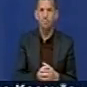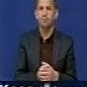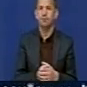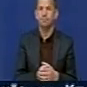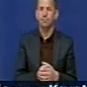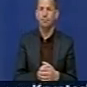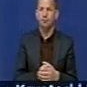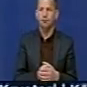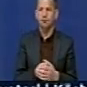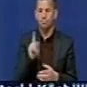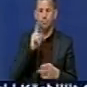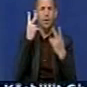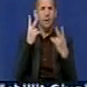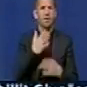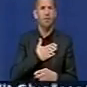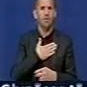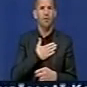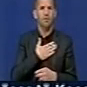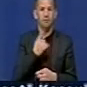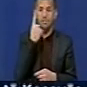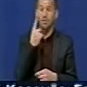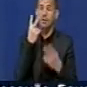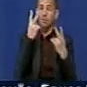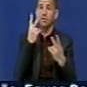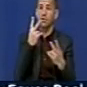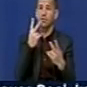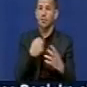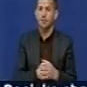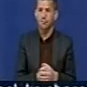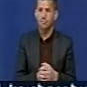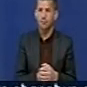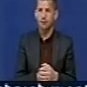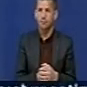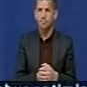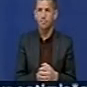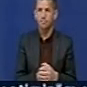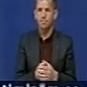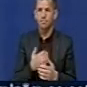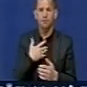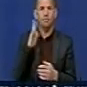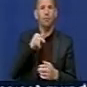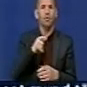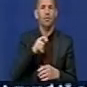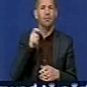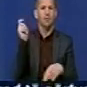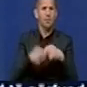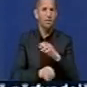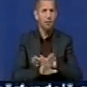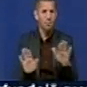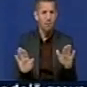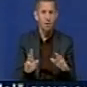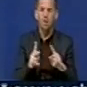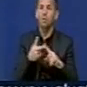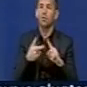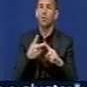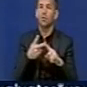është e parëndësishme dhe për mua. Një e rëndësishme është që unë personalisht e kam kryer dënimin. Edhe 2 e